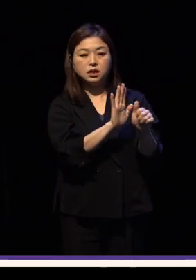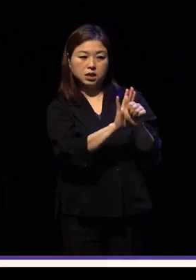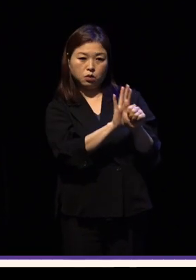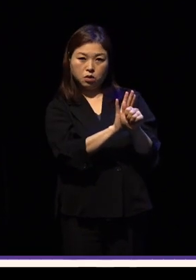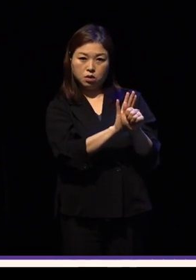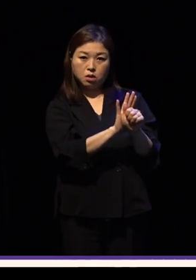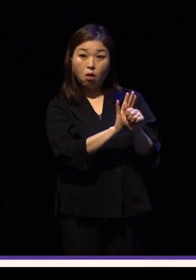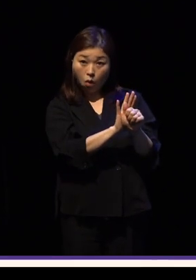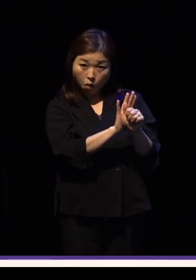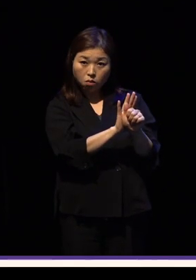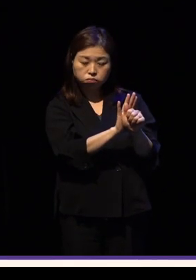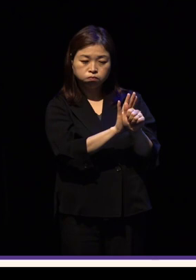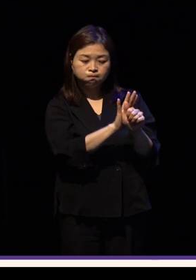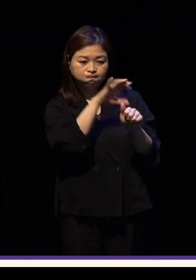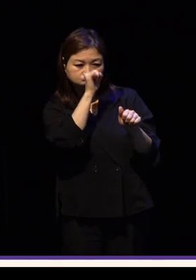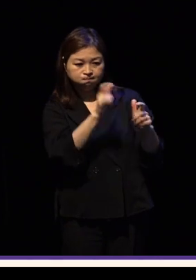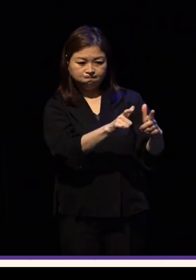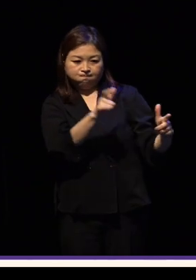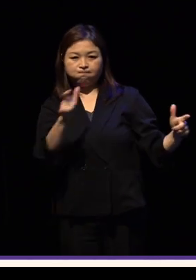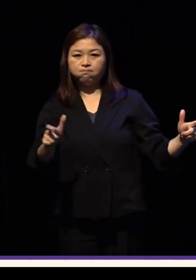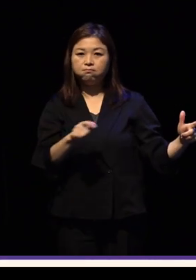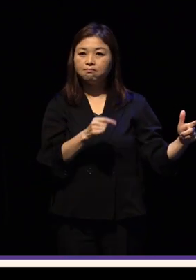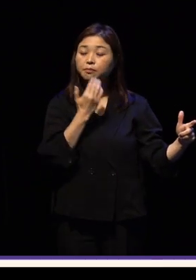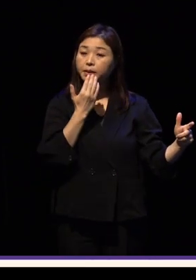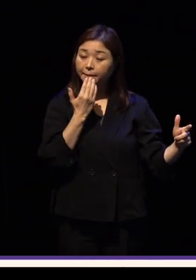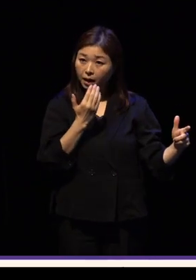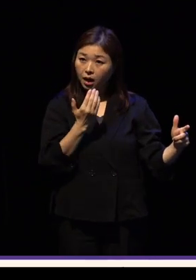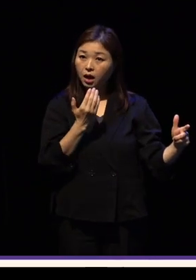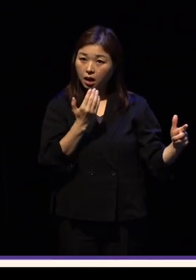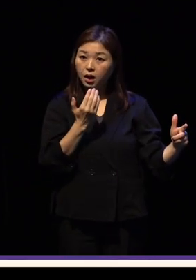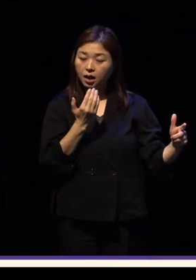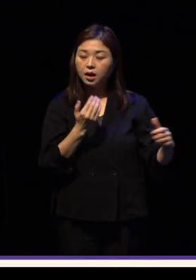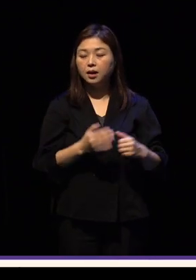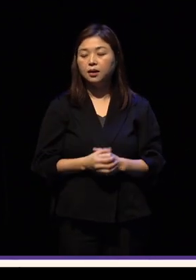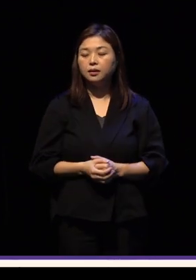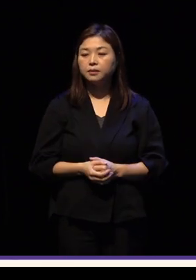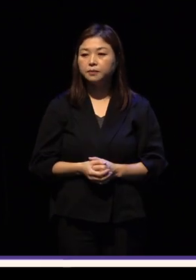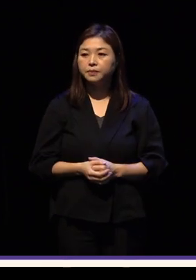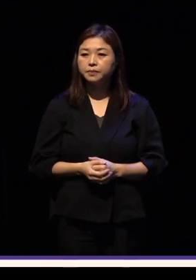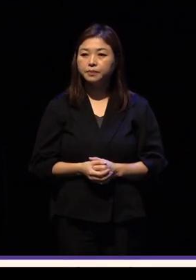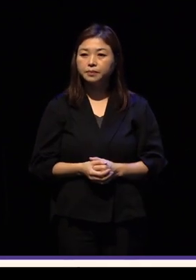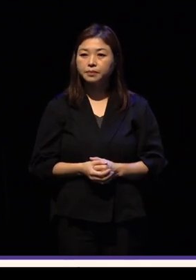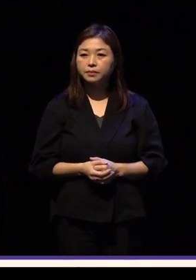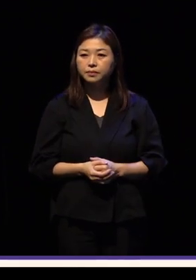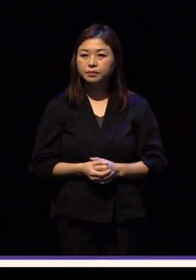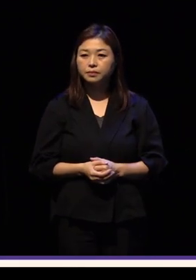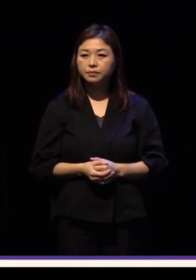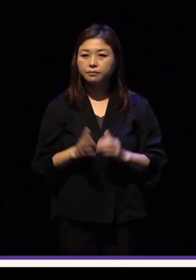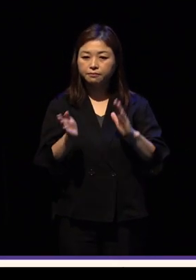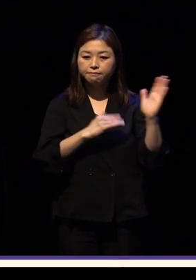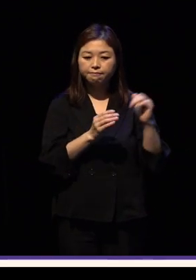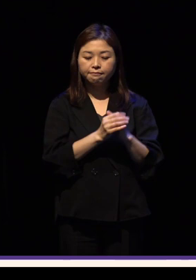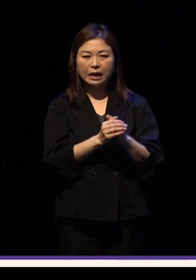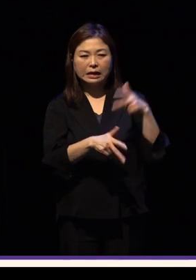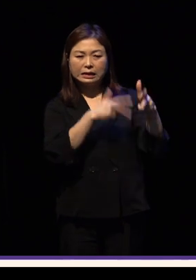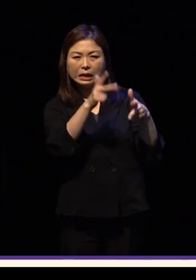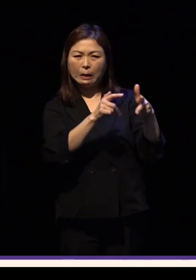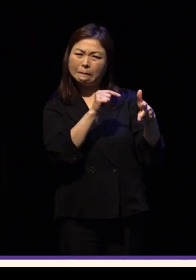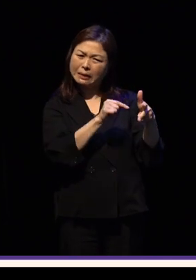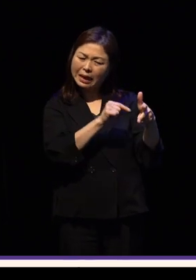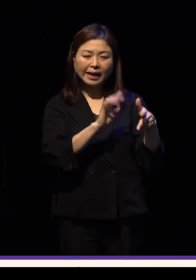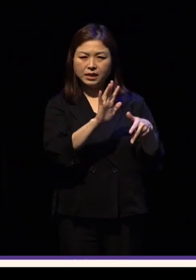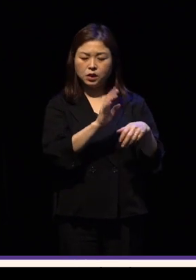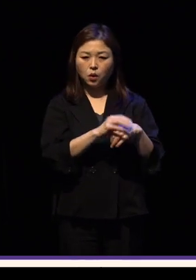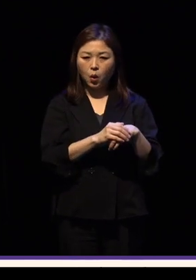영역은 대폭 확대했다 하는 것을 말씀드릴 수가 있겠습니다. 프로젝트가 아닌